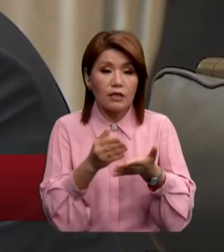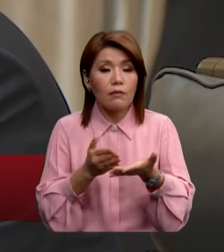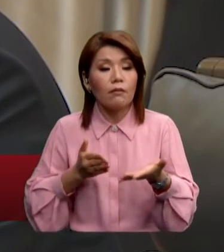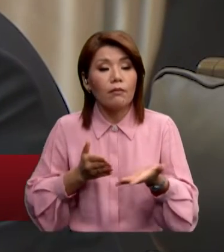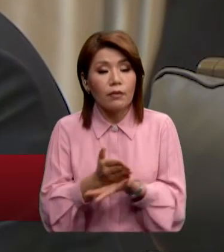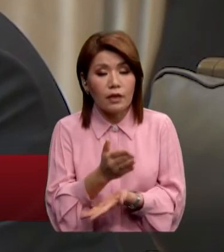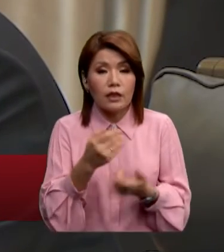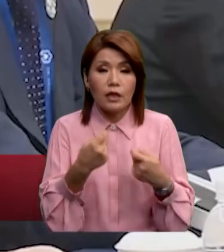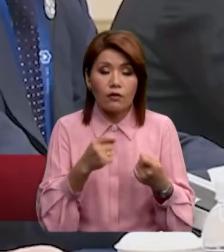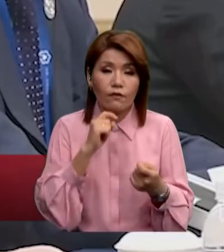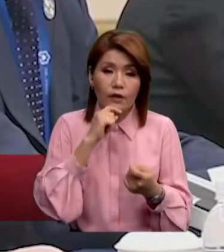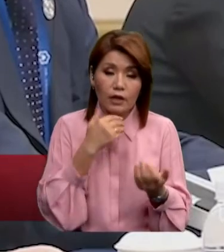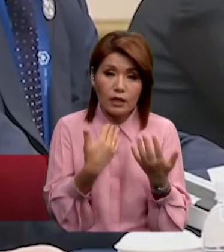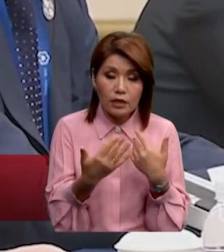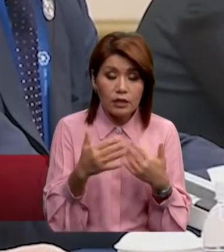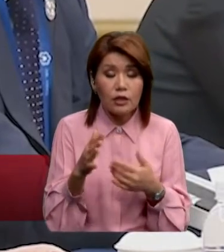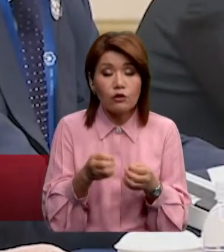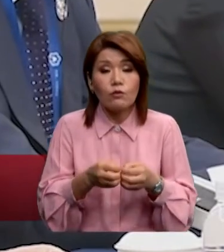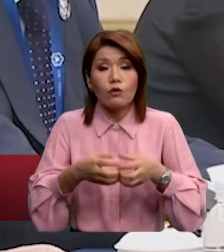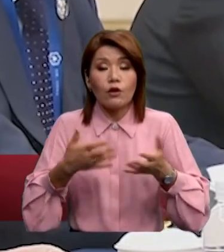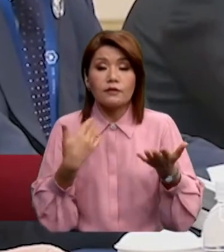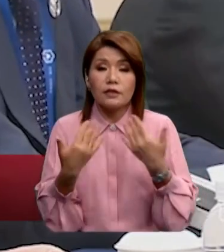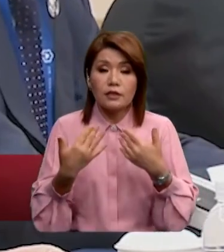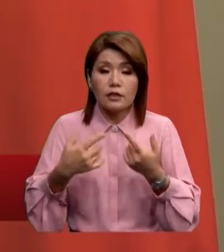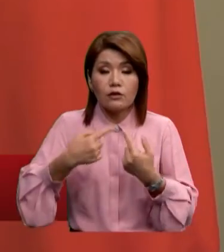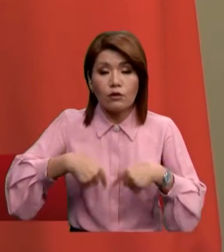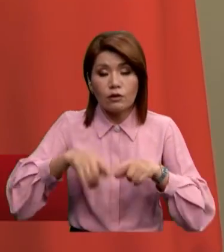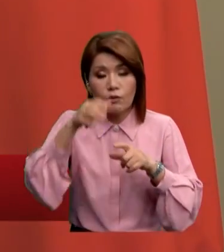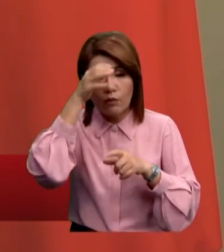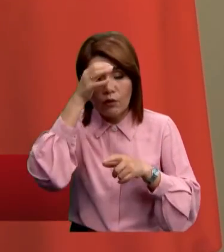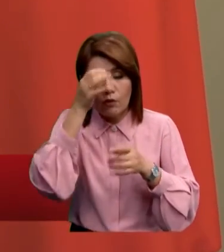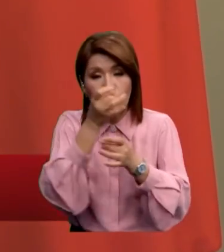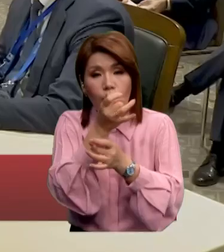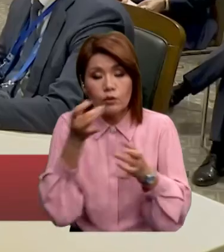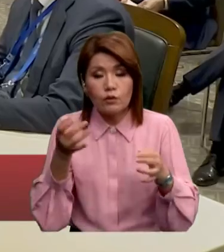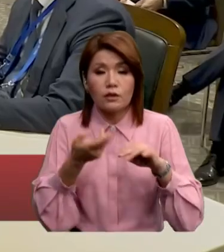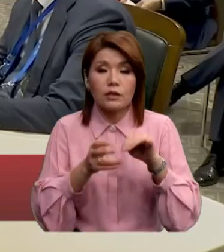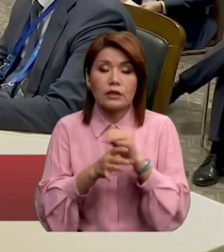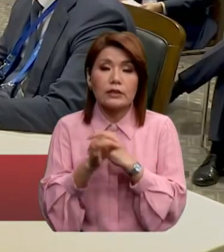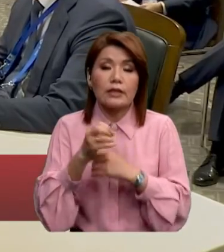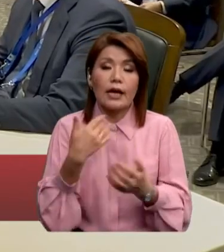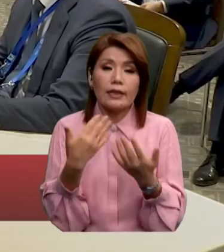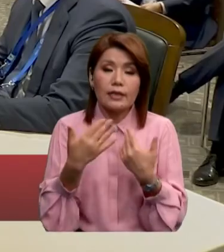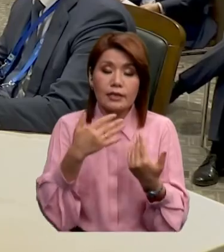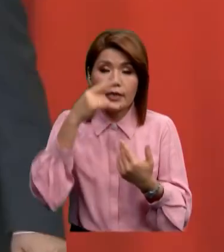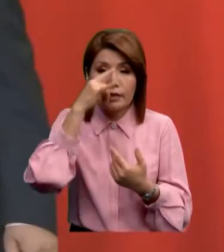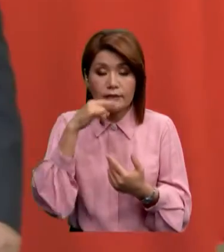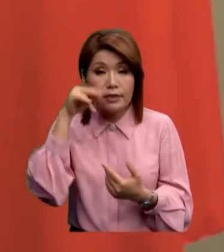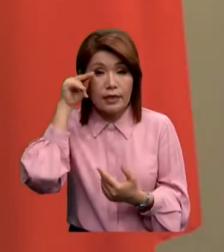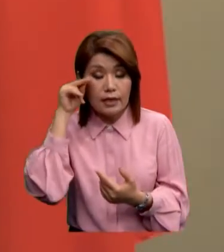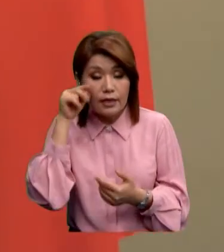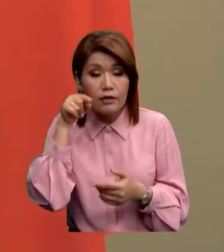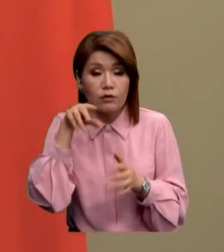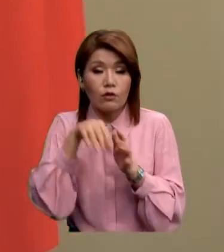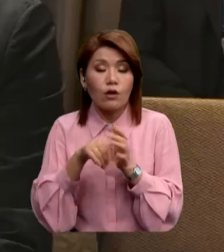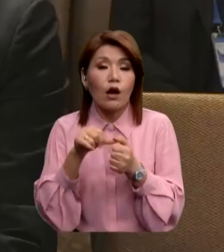на торгово-экономические отношения, но и расширяют взаимодействие в области науки и культуры. Эксперты отмечают, что отношения Казахстана и Китая находятся